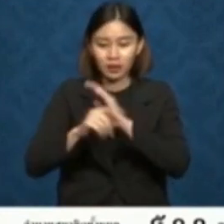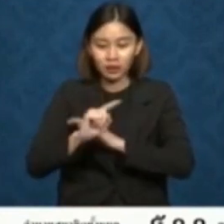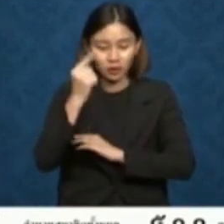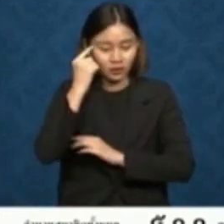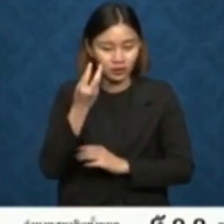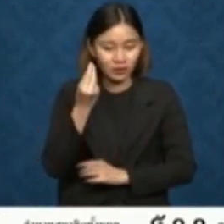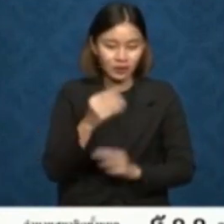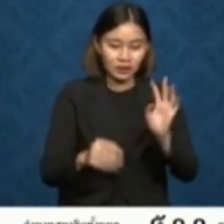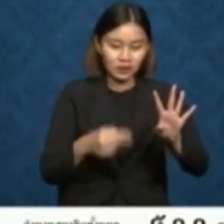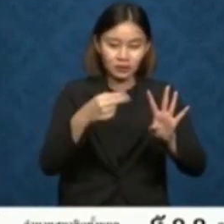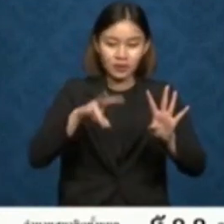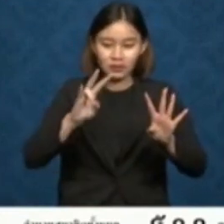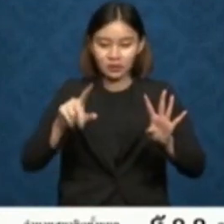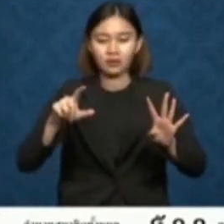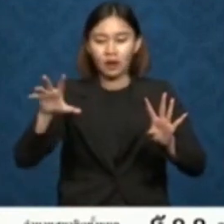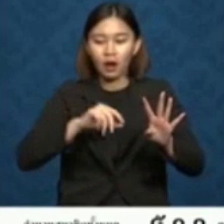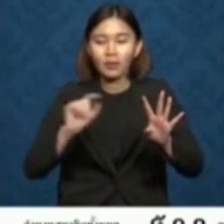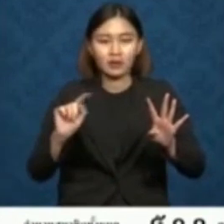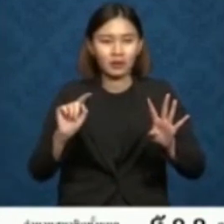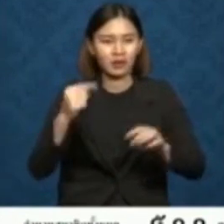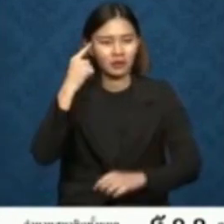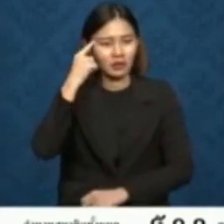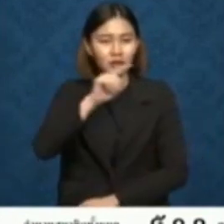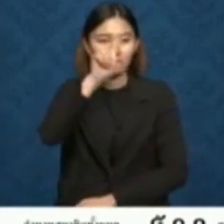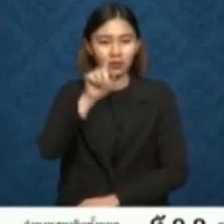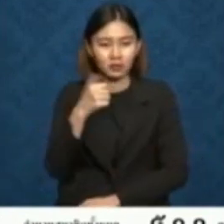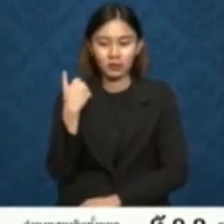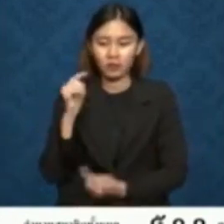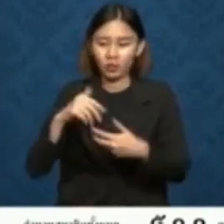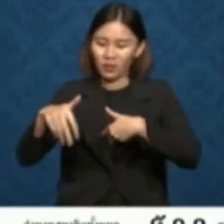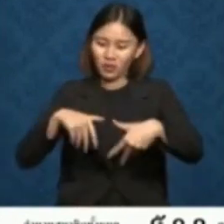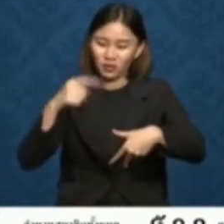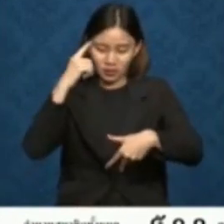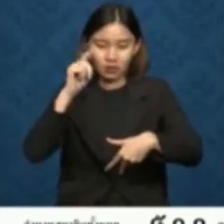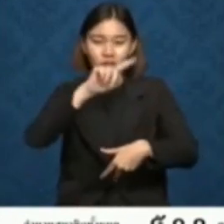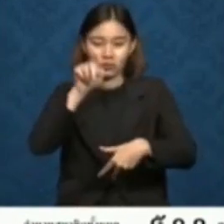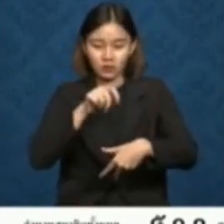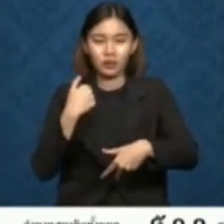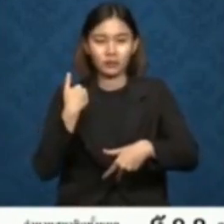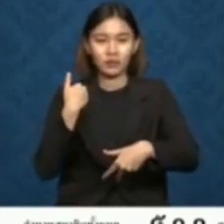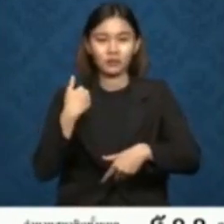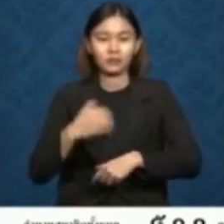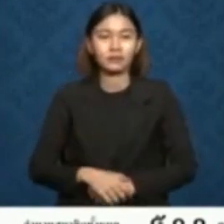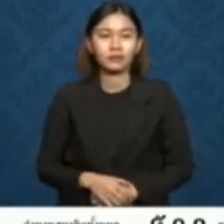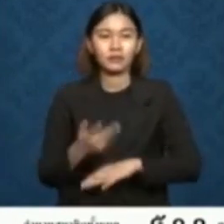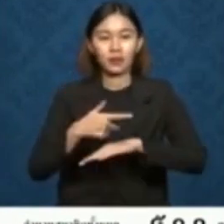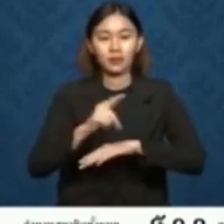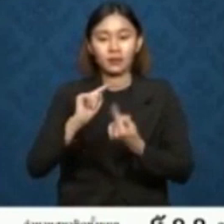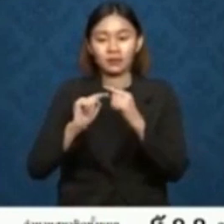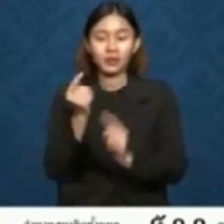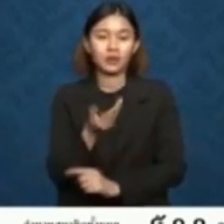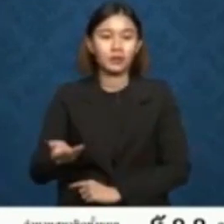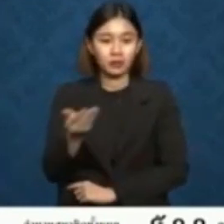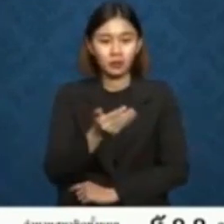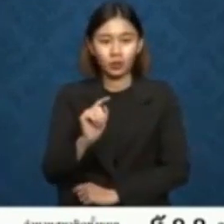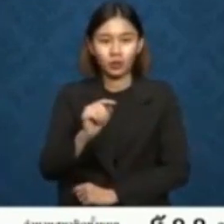การใดคำนวณครับตัวเลข 47,000 มาจากไหนก็ยังสร้างความสงสัยให้กับประชาชนเป็นอย่างมากครับท่านประธ